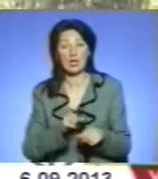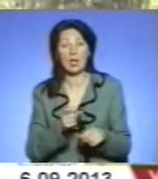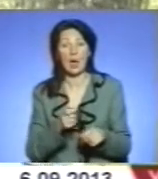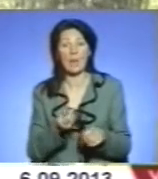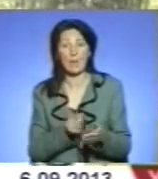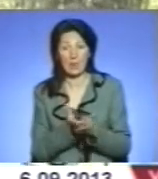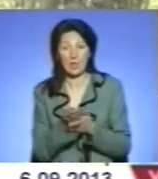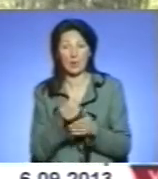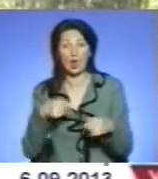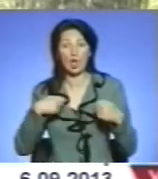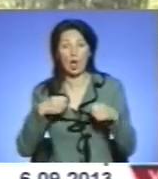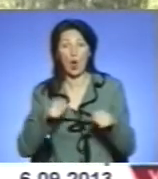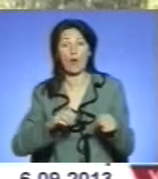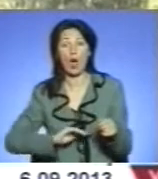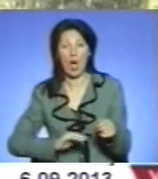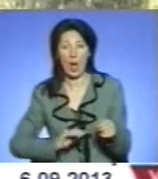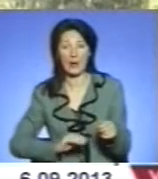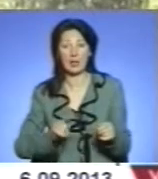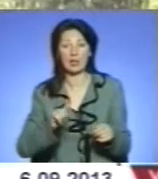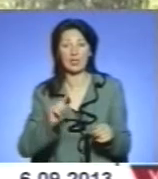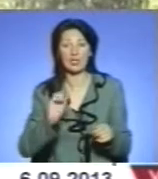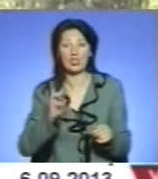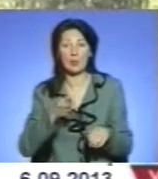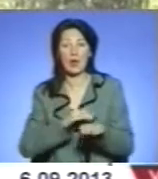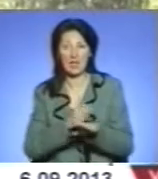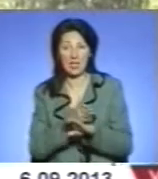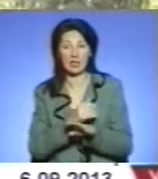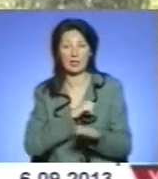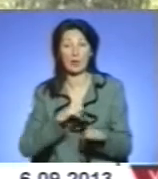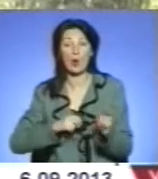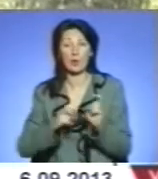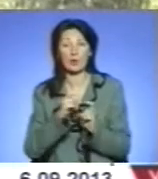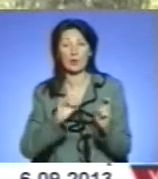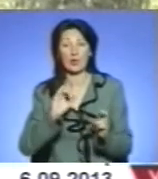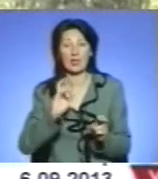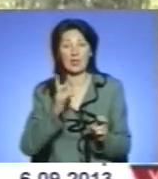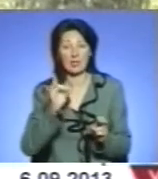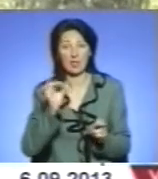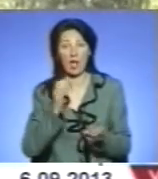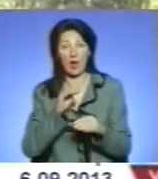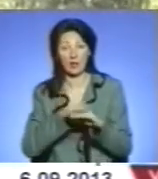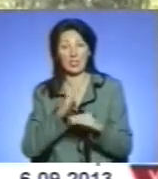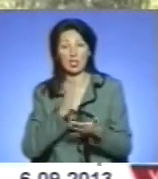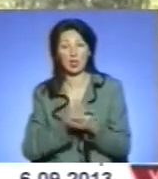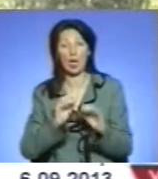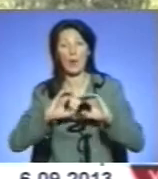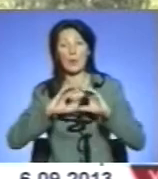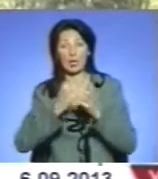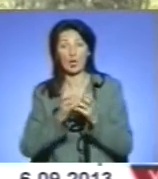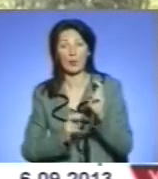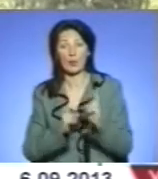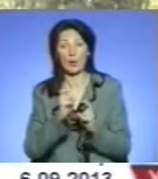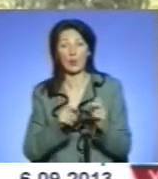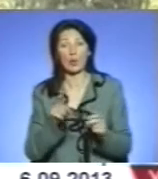чим за якість. Само підприємство «Іскра» фактично є міжнародним виробником,